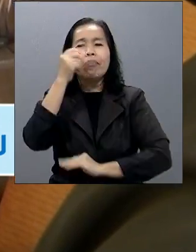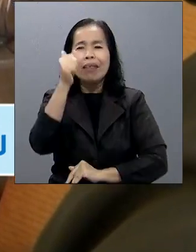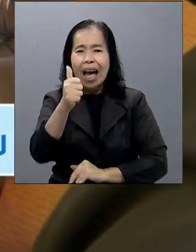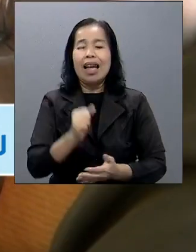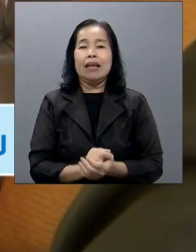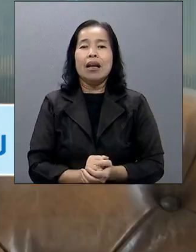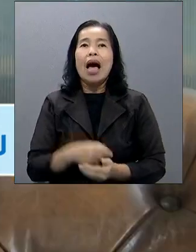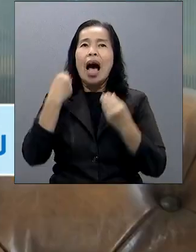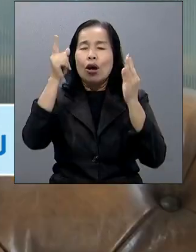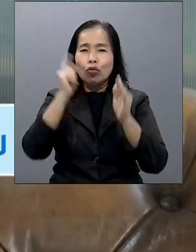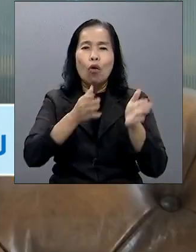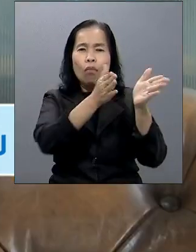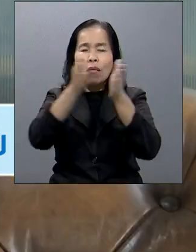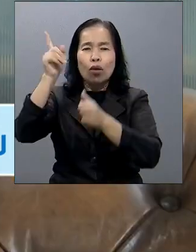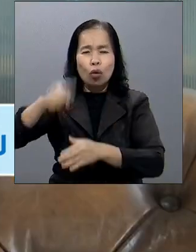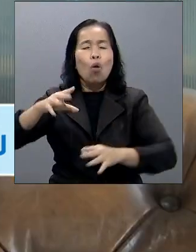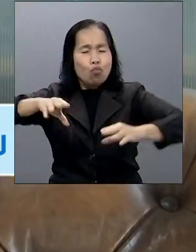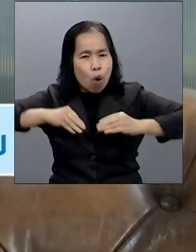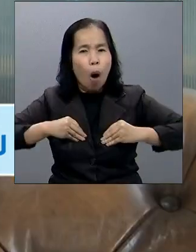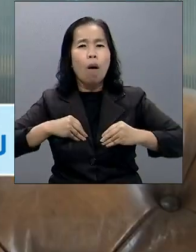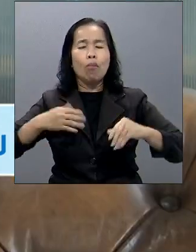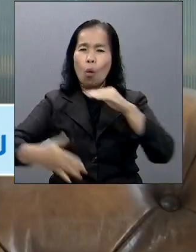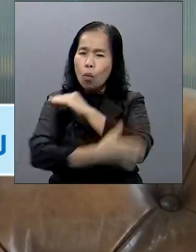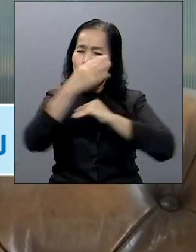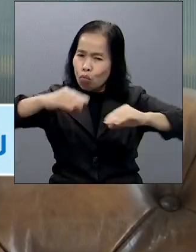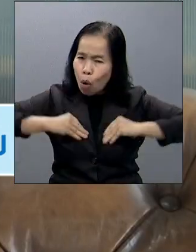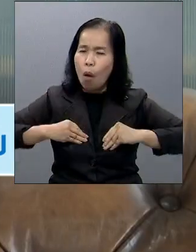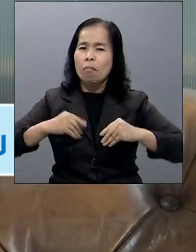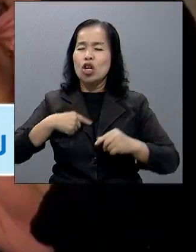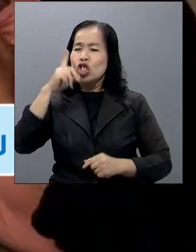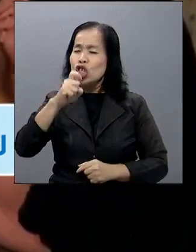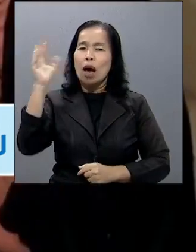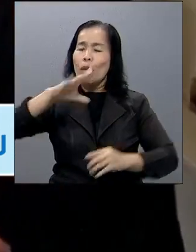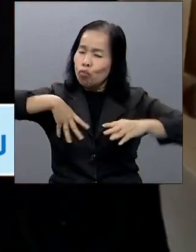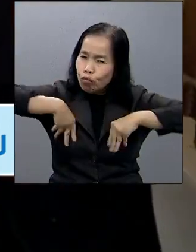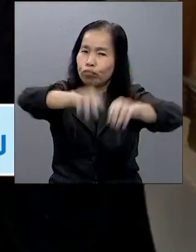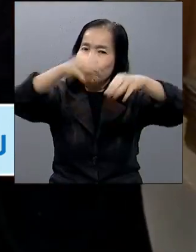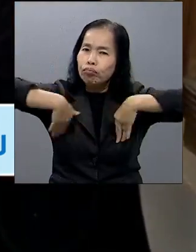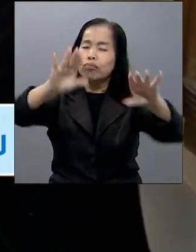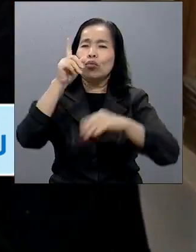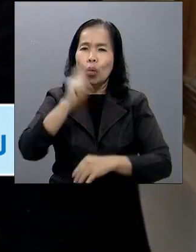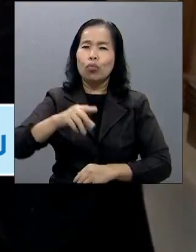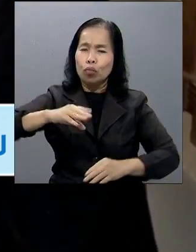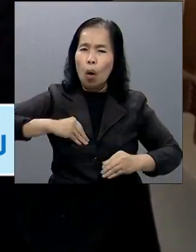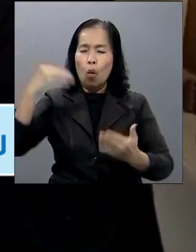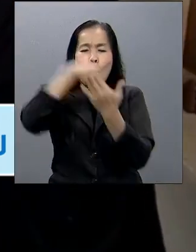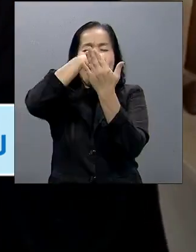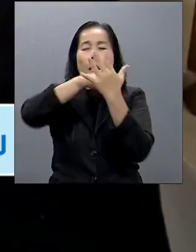รจะให้หลายๆฝ่ายเนี่ยยอมเสียสละโอกาสที่ได้เพื่อส่วนรวมกันเสียทีคุณอำนวยว่าอ